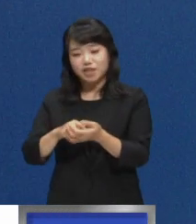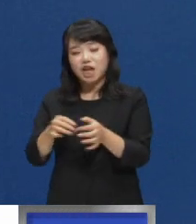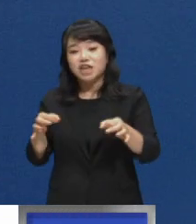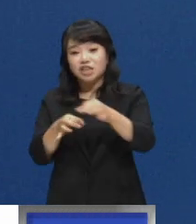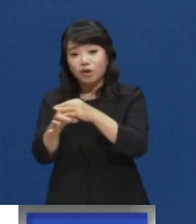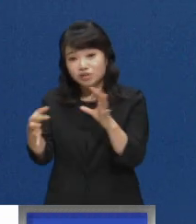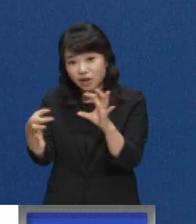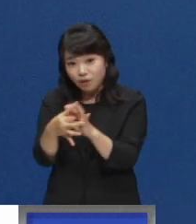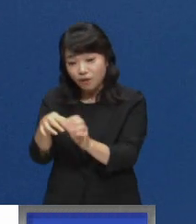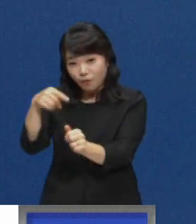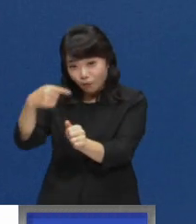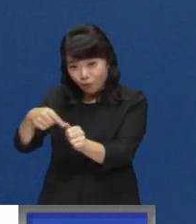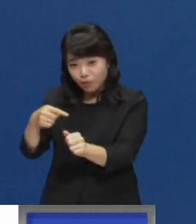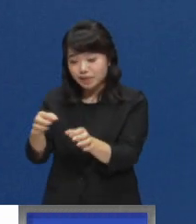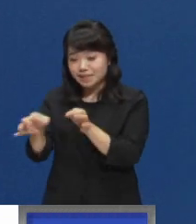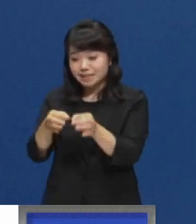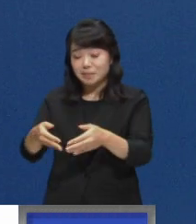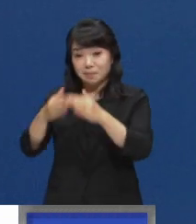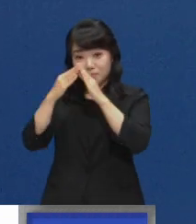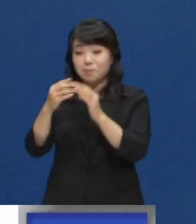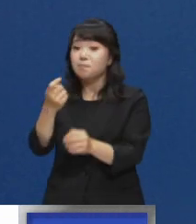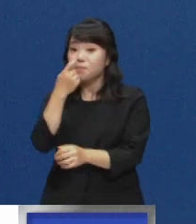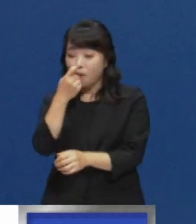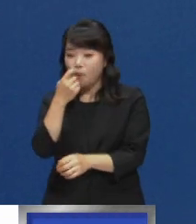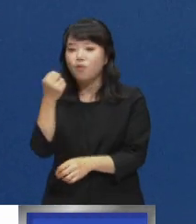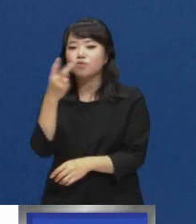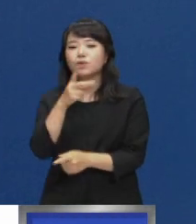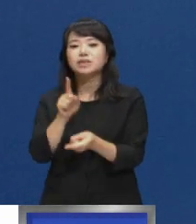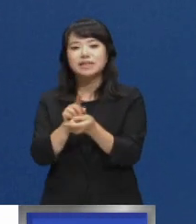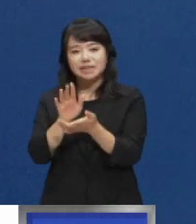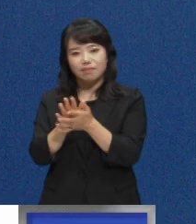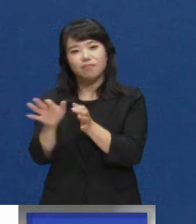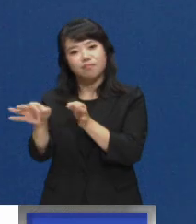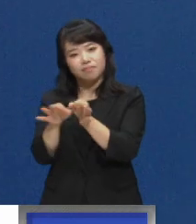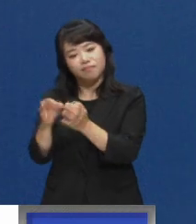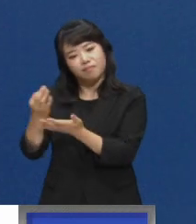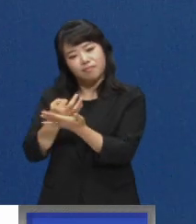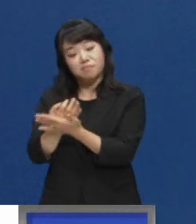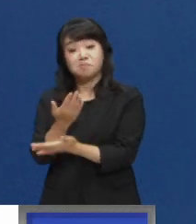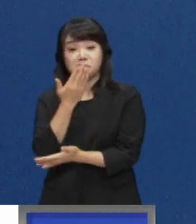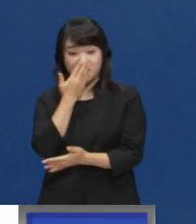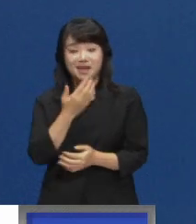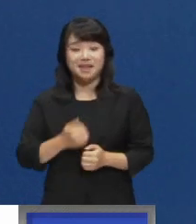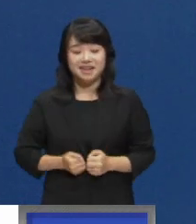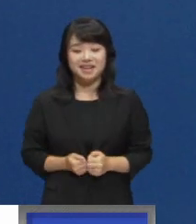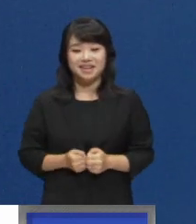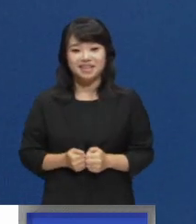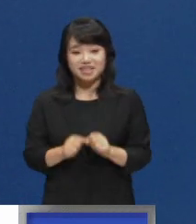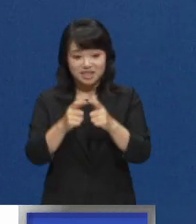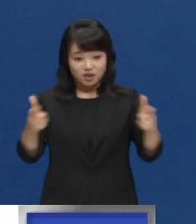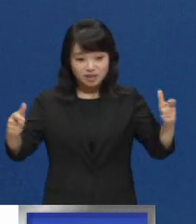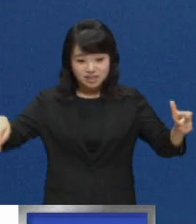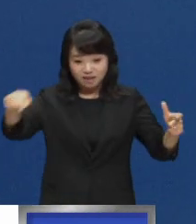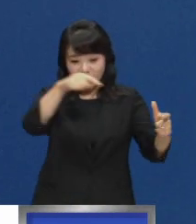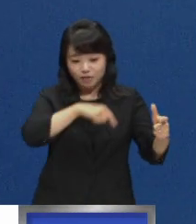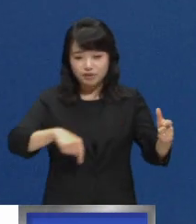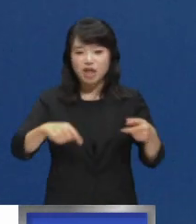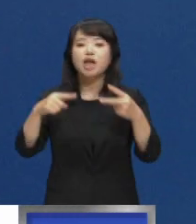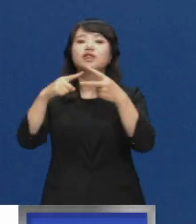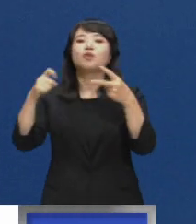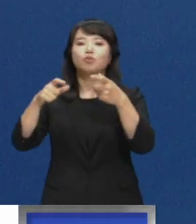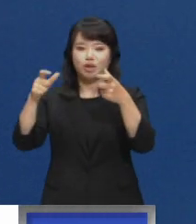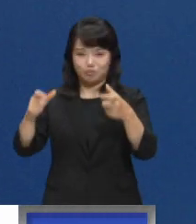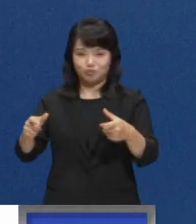관련 교육과 또 창업 정보 등을 배우고 또 실제 지역에서 경제 활동을 할 수 있는 건데요. 여러 지역 가운데